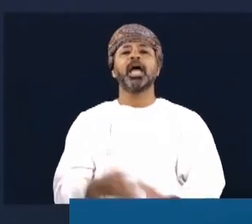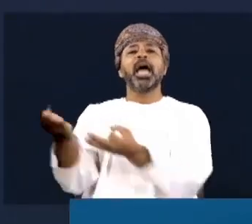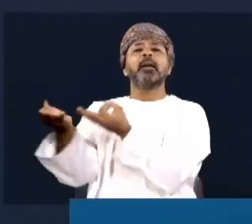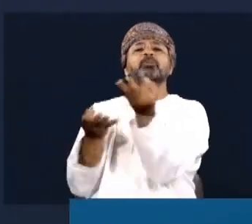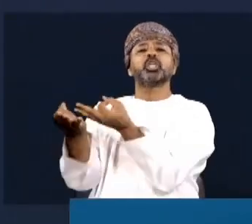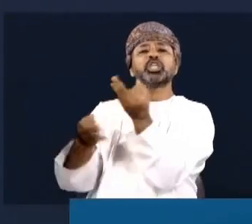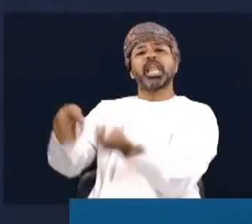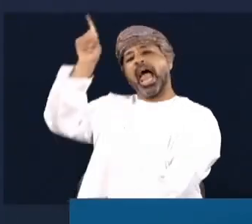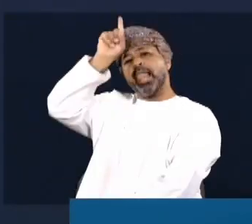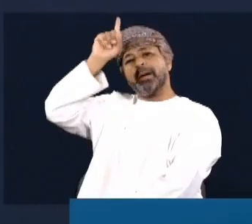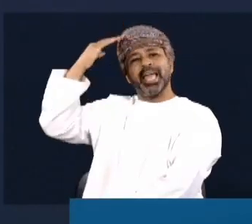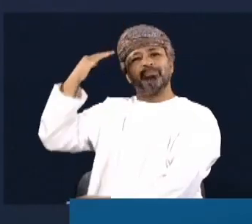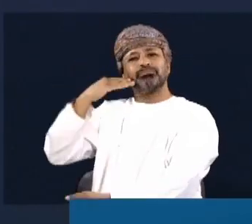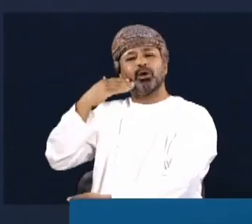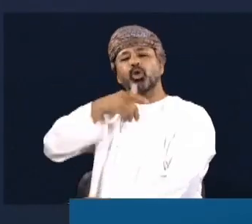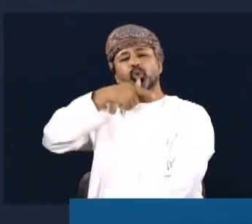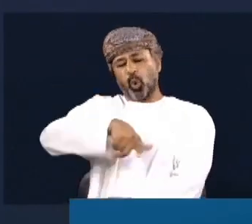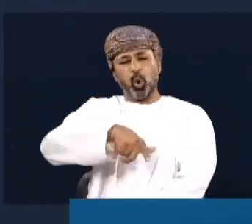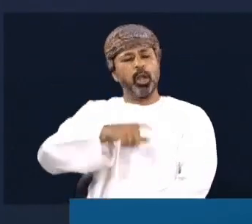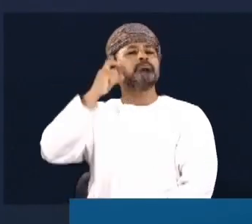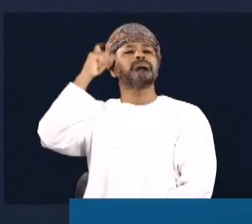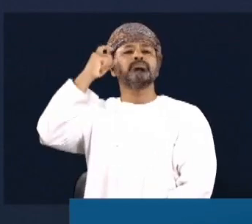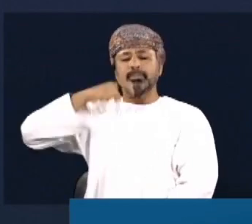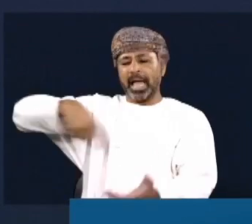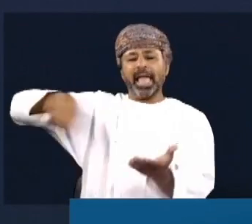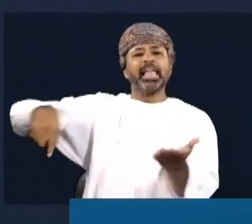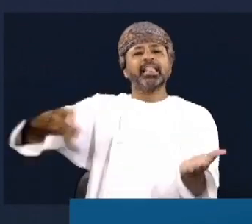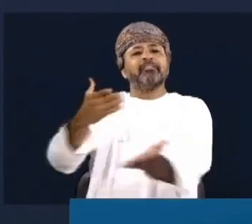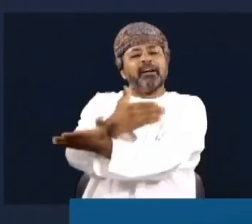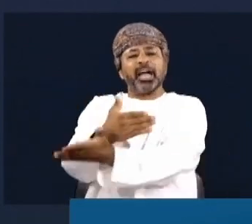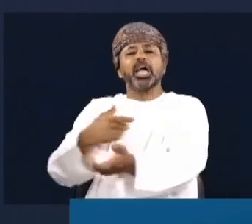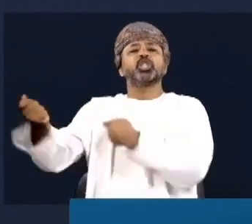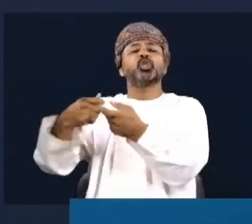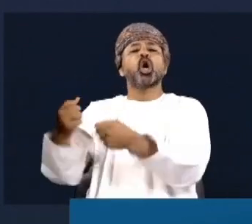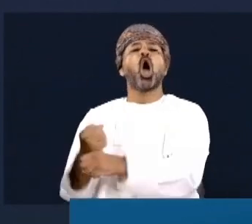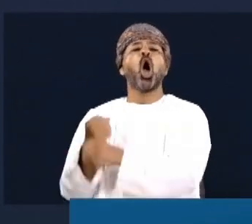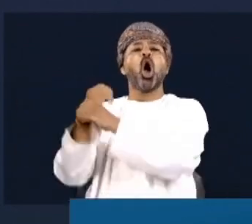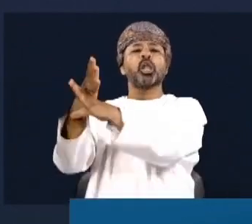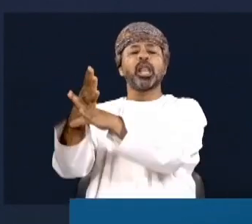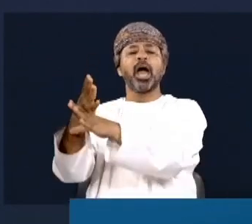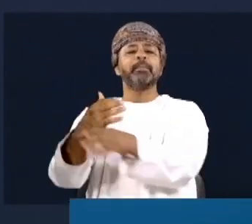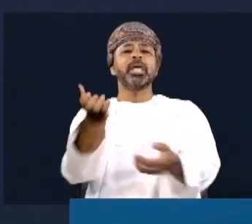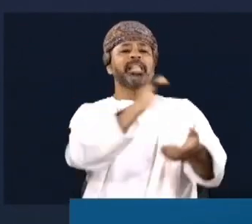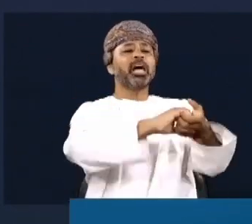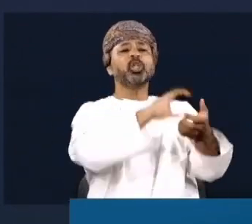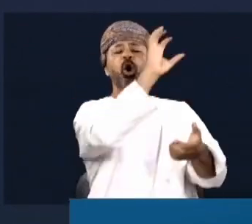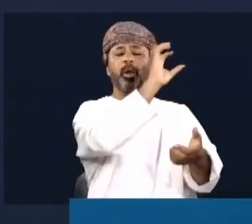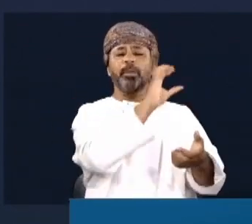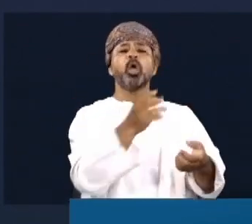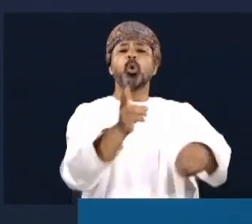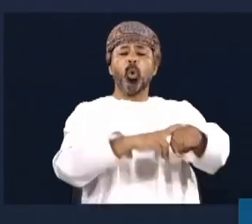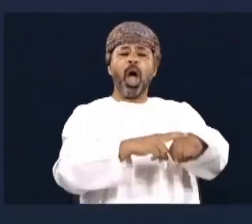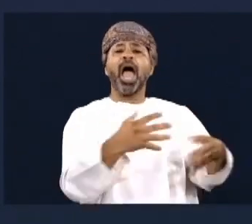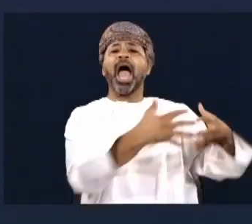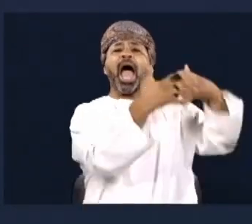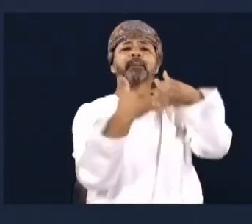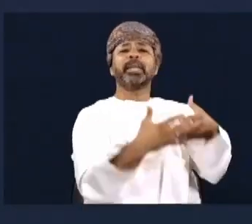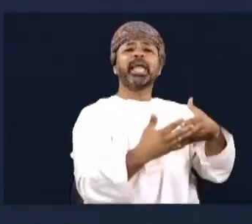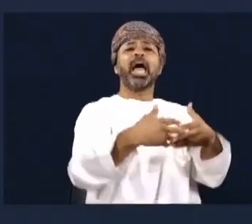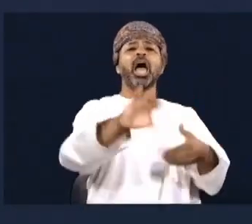المستشارة الألمانية تعلن معارضتها توقيع اتفاقية تجارة حرة بين الاتحاد الأوروبي ودول أمريكا